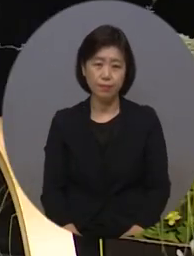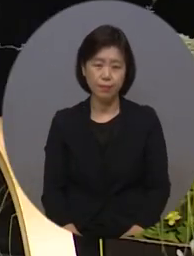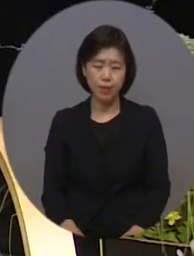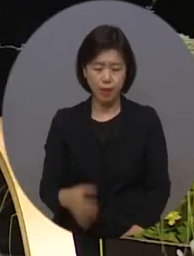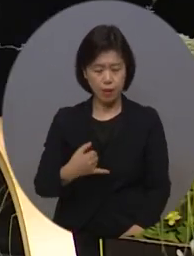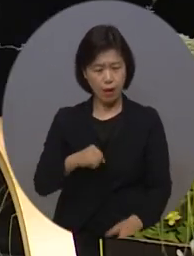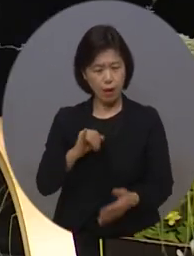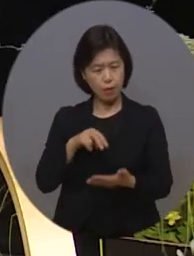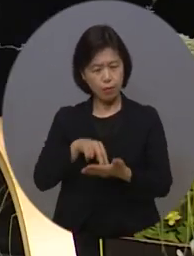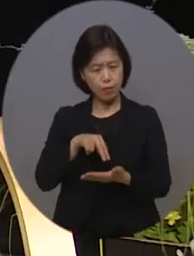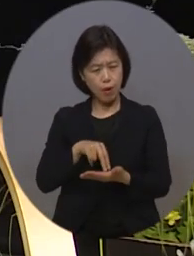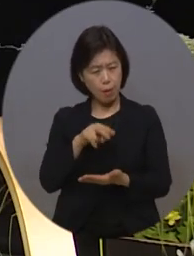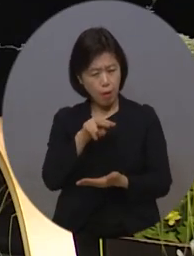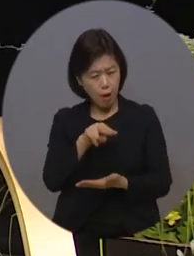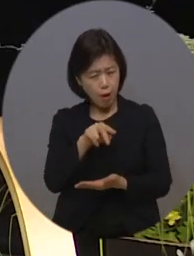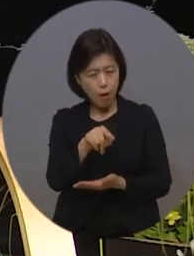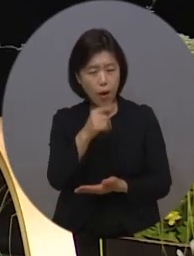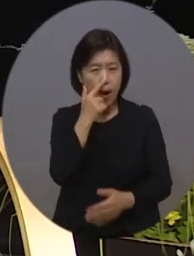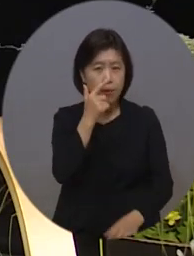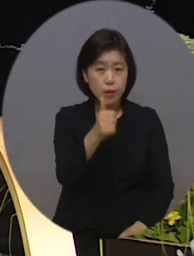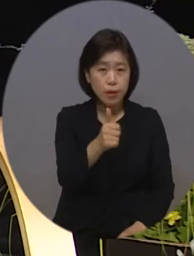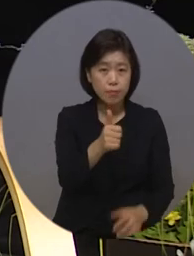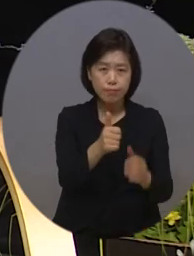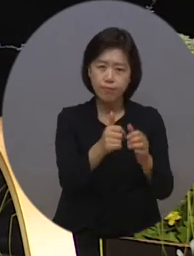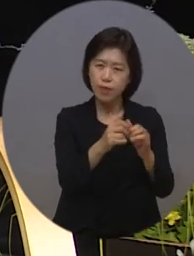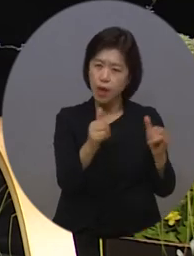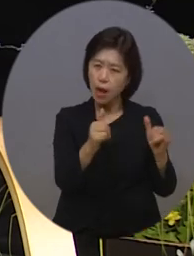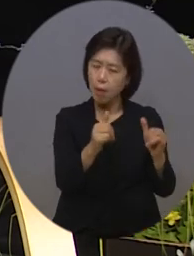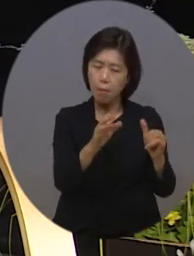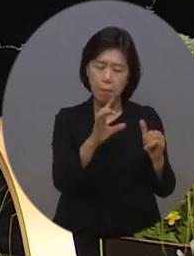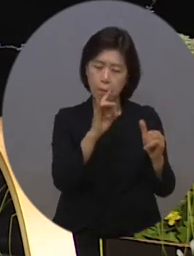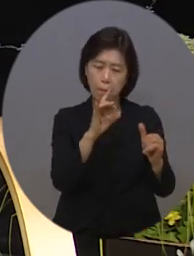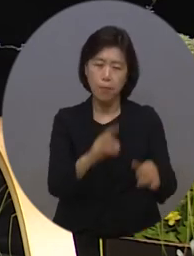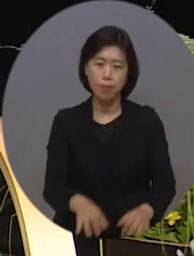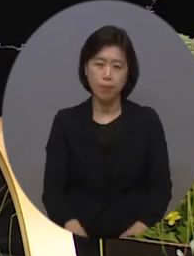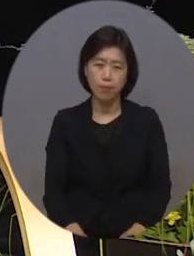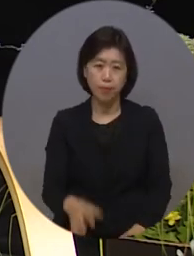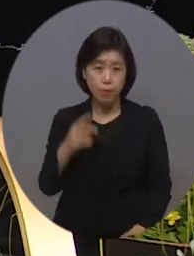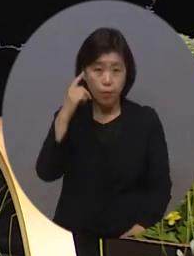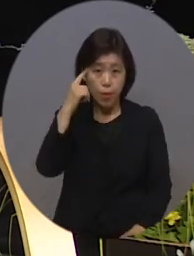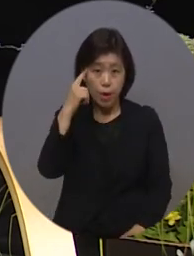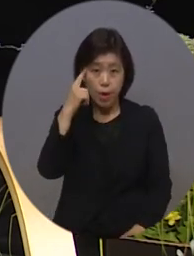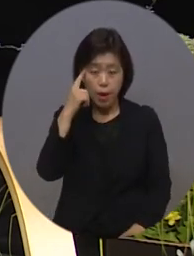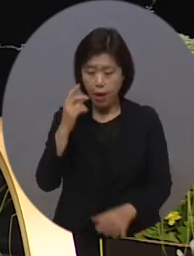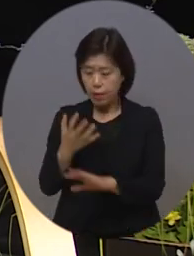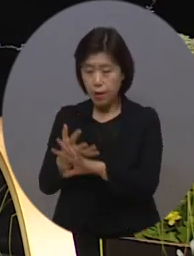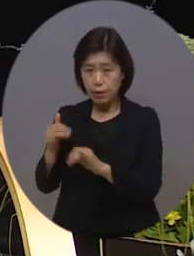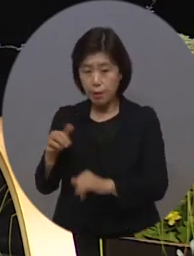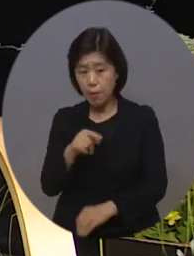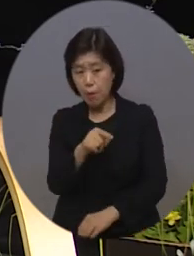사람들이 쑥덕쑥덕 흉보는 소리를 정작 자신이 듣지 못하기 때문입니다.